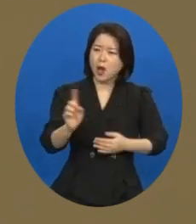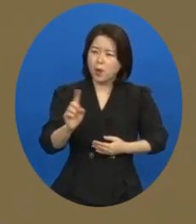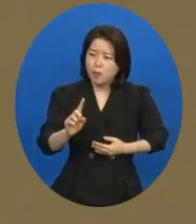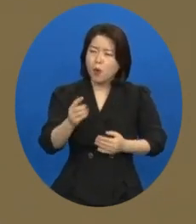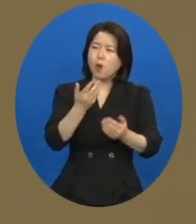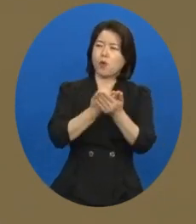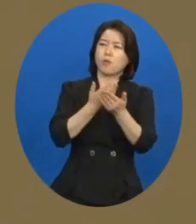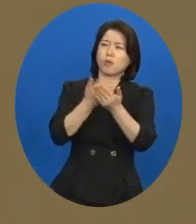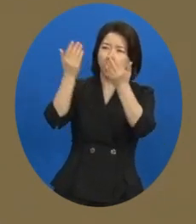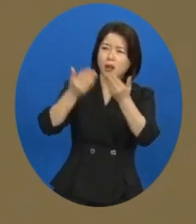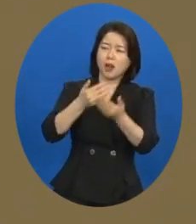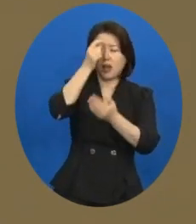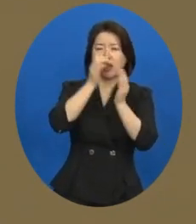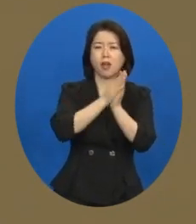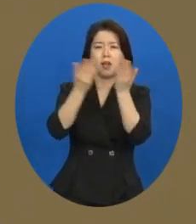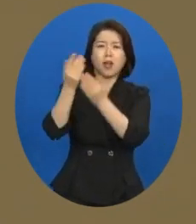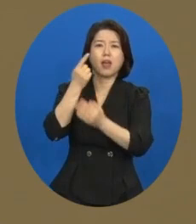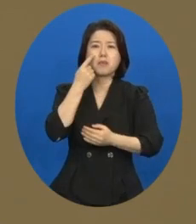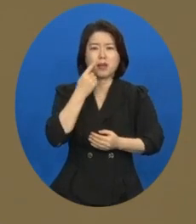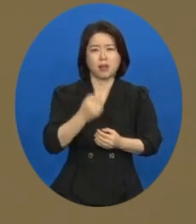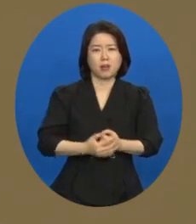달라고 한번 구해보시라니까.